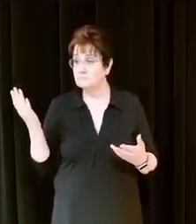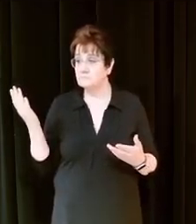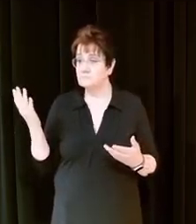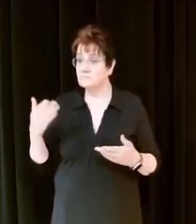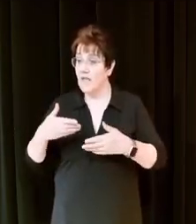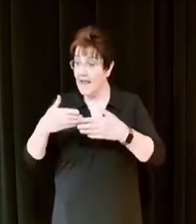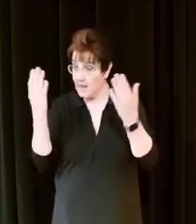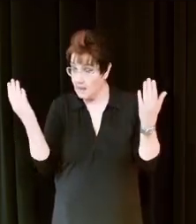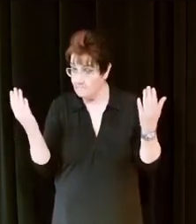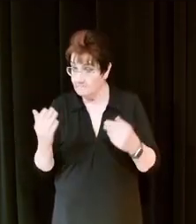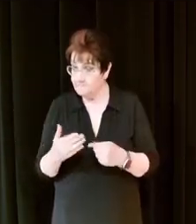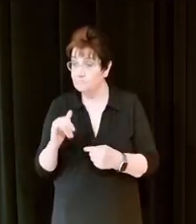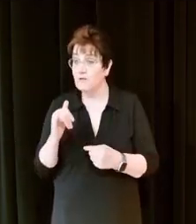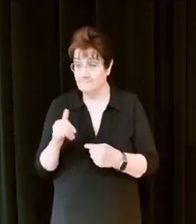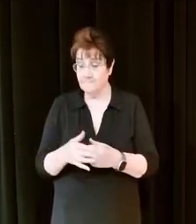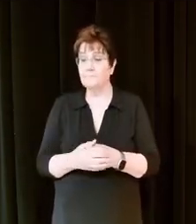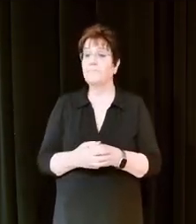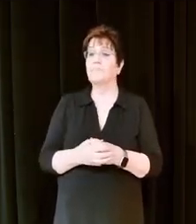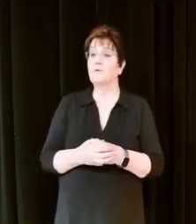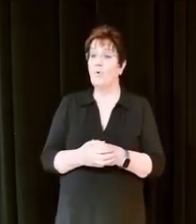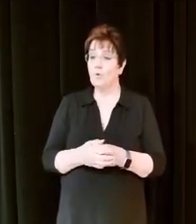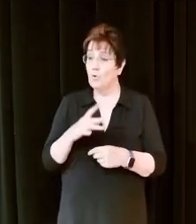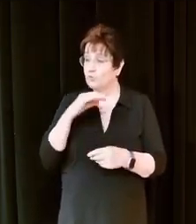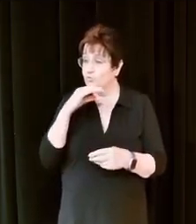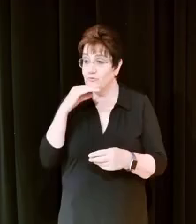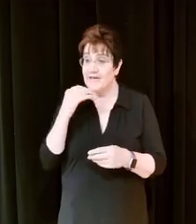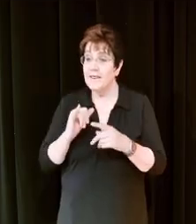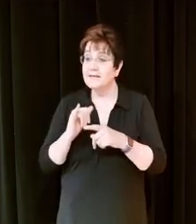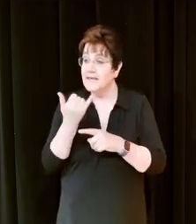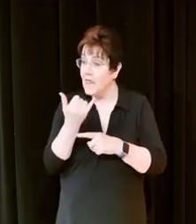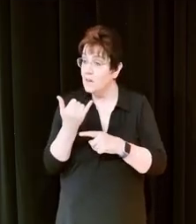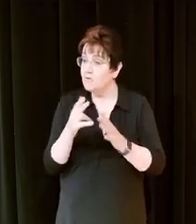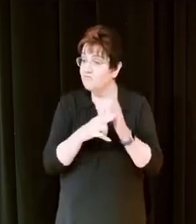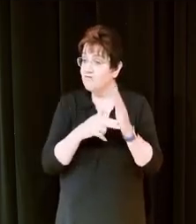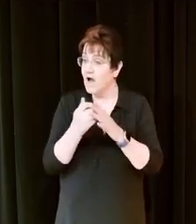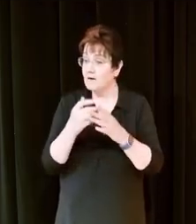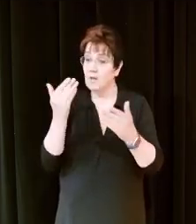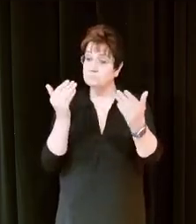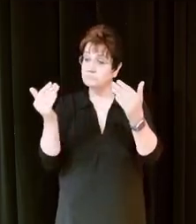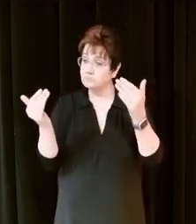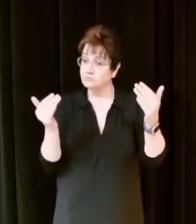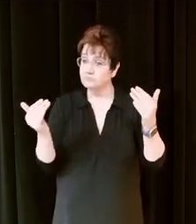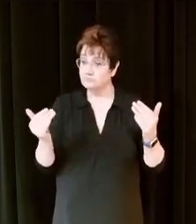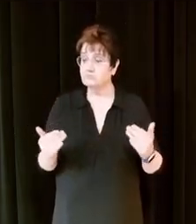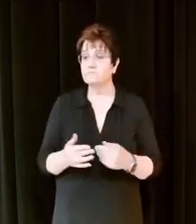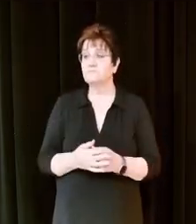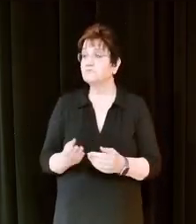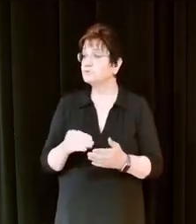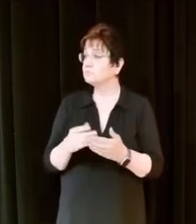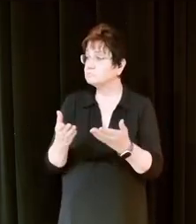Hell? Ja. Genau, es sind viele Gelbtöne, die auf jeden Fall hell sind, genau. Was